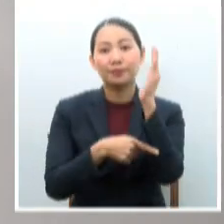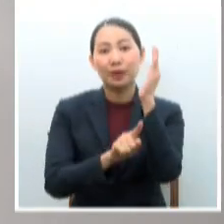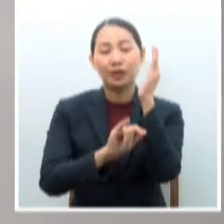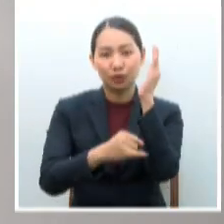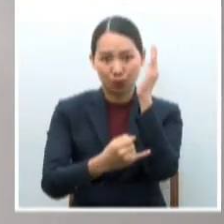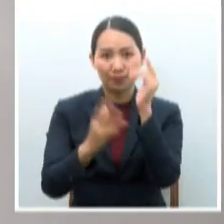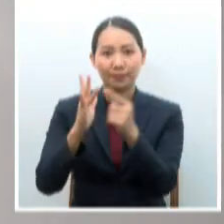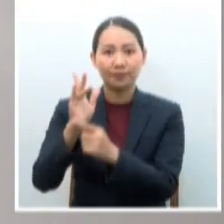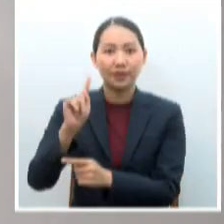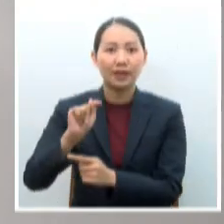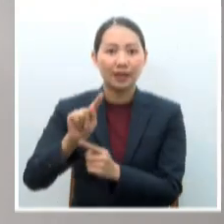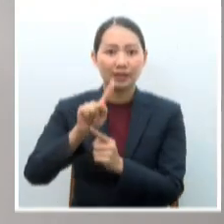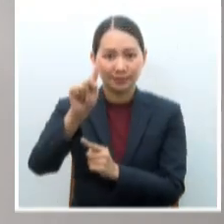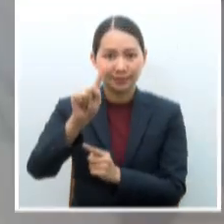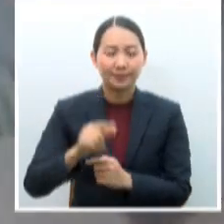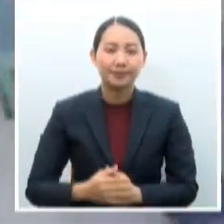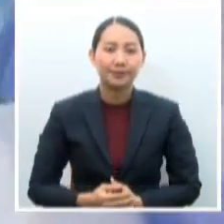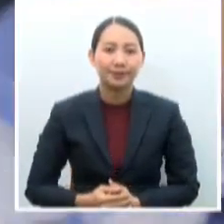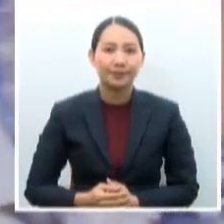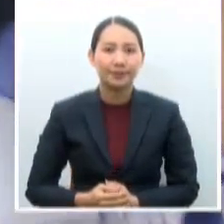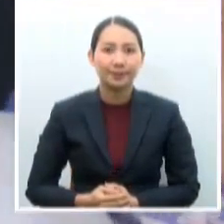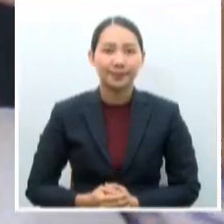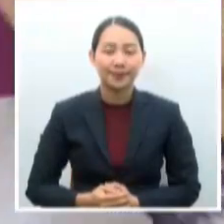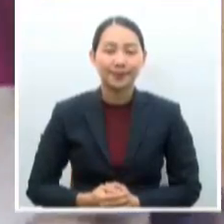1ไปติดตามรับชมซีรีส์ชุดนี้กันค่ะ